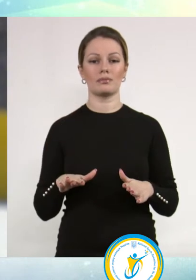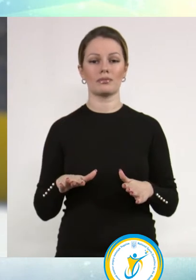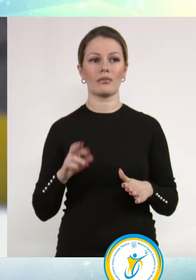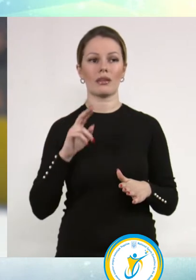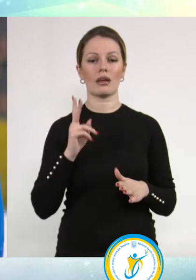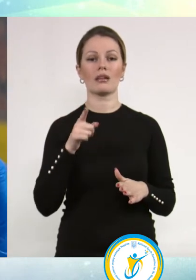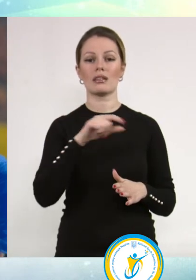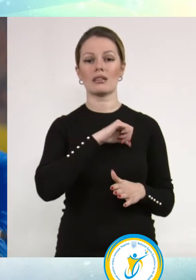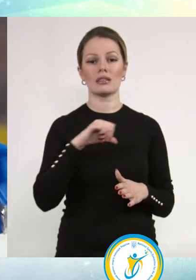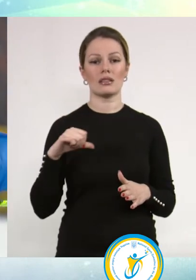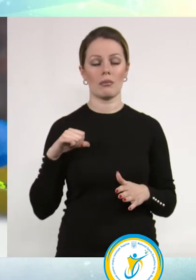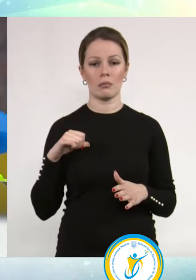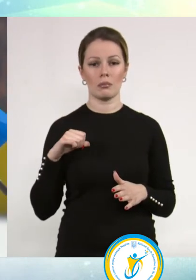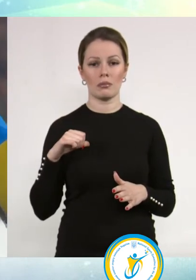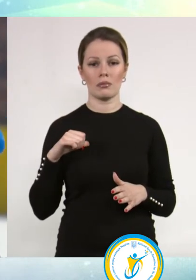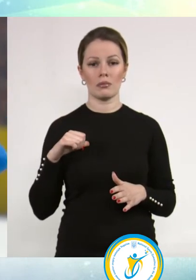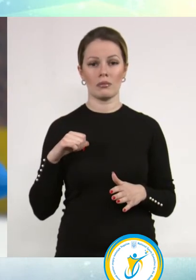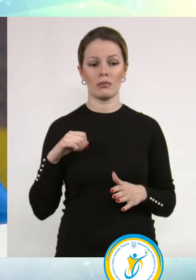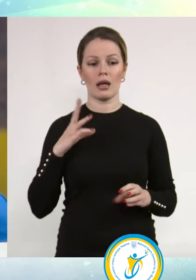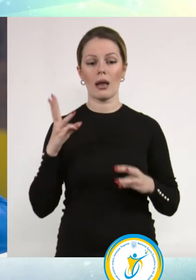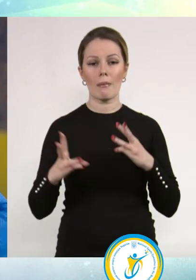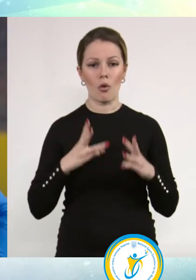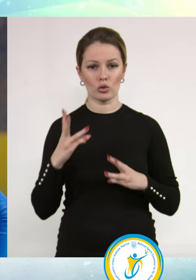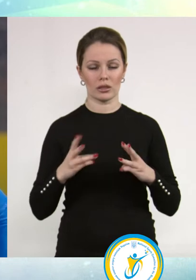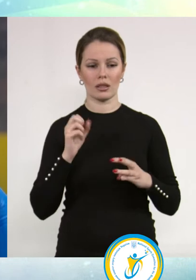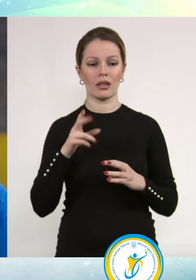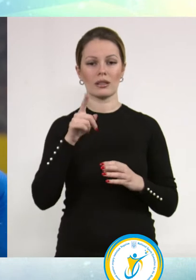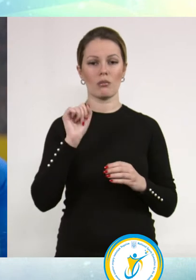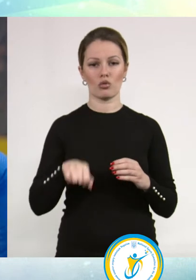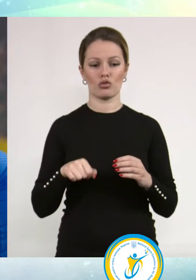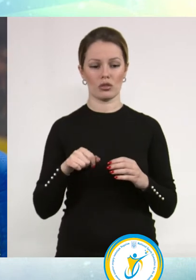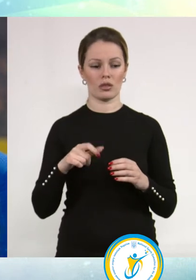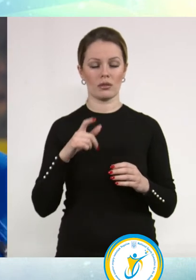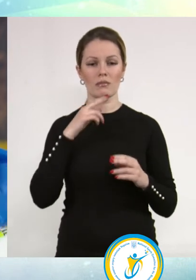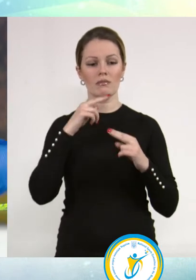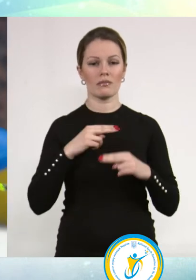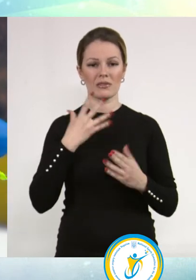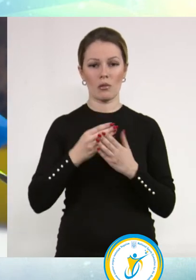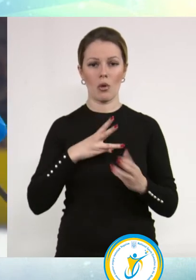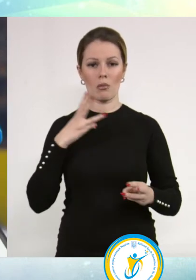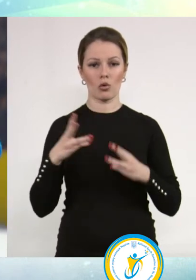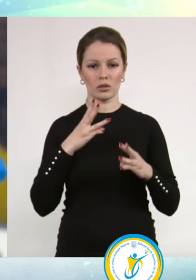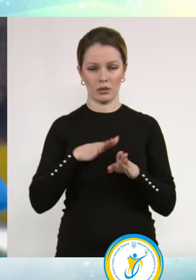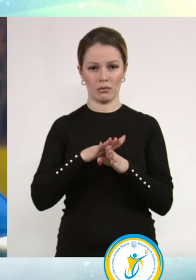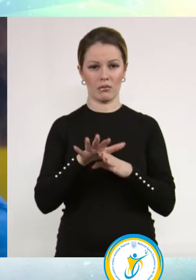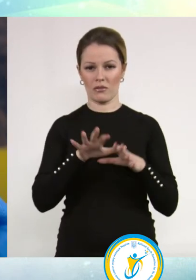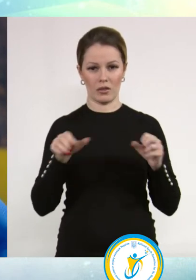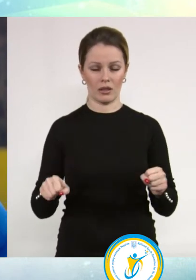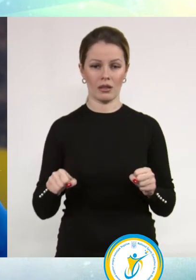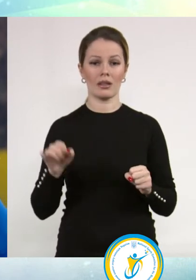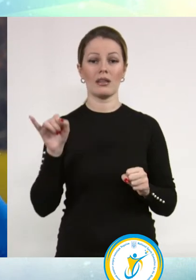Як ти сам емоції, як ти совладаєш зі своїми емоціями? Вміть, то ми